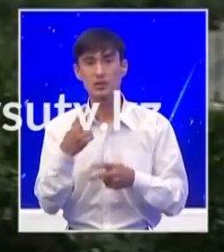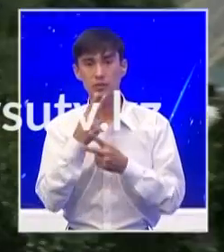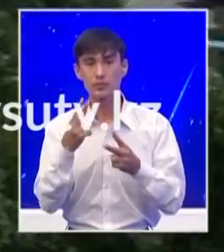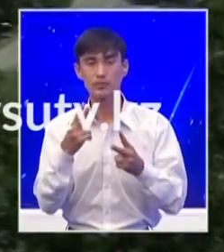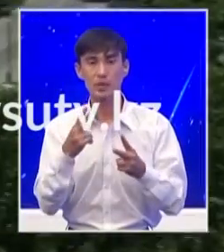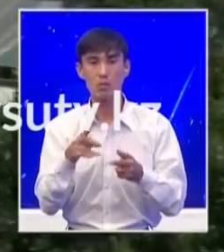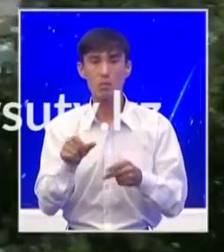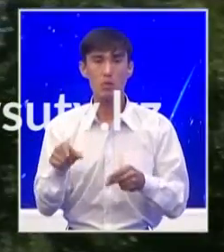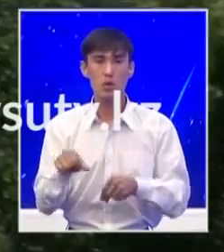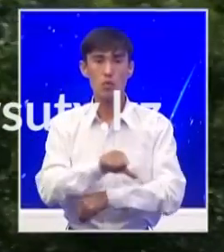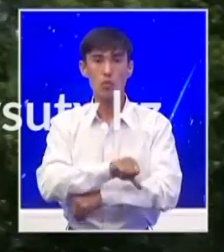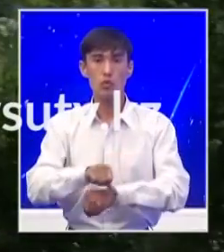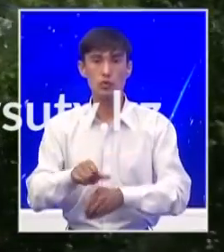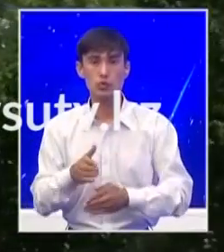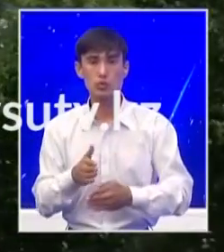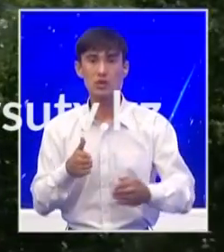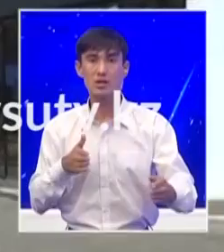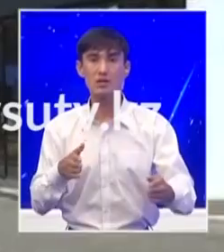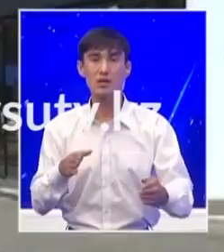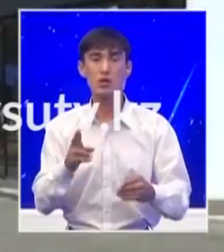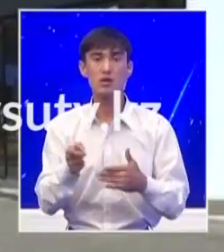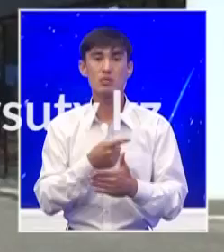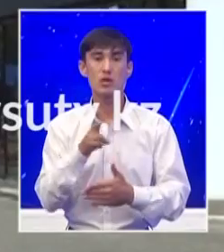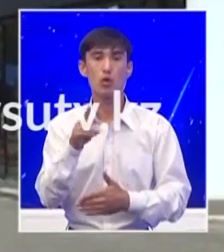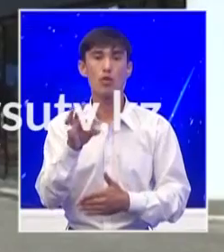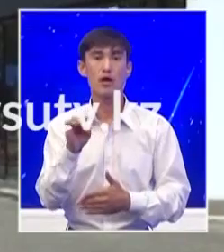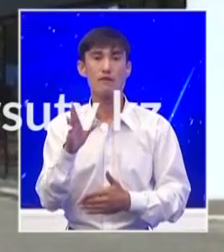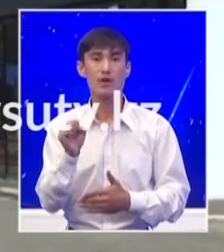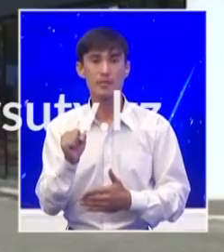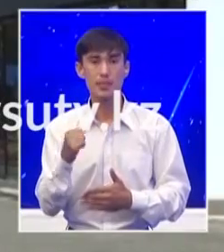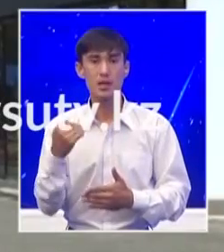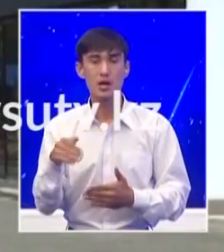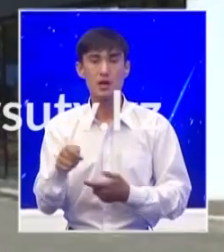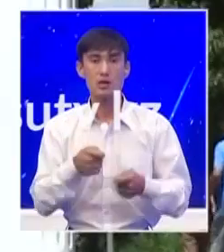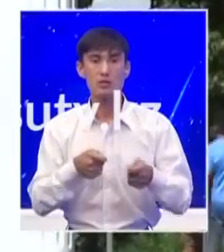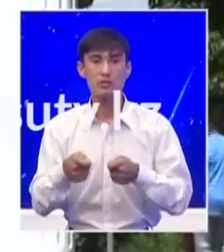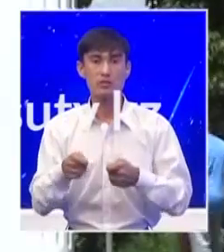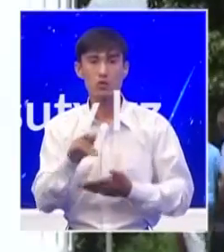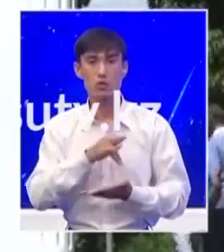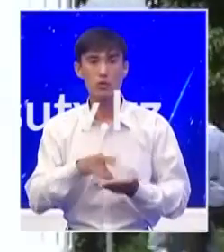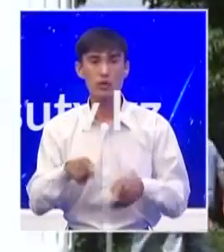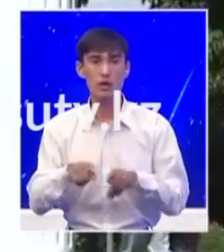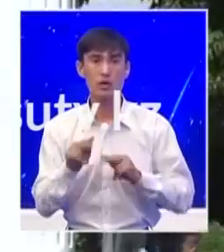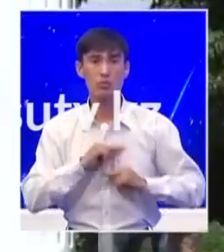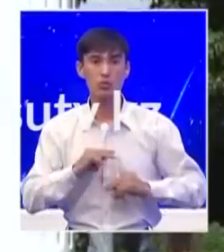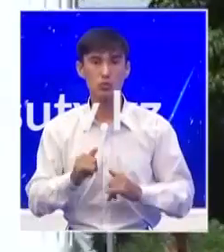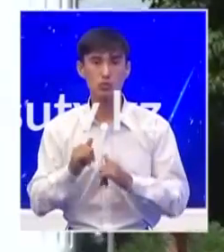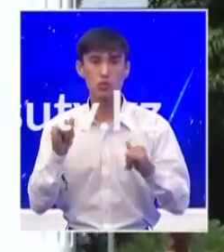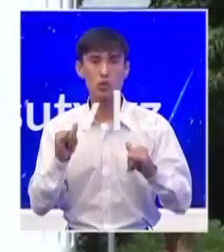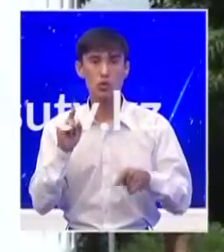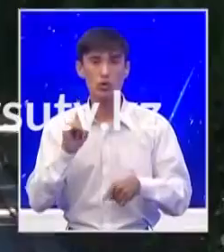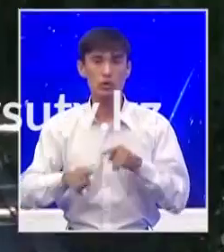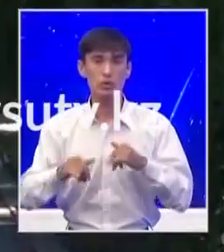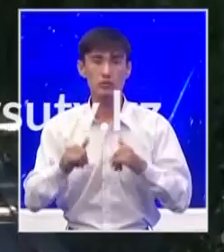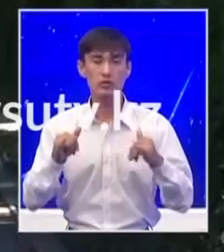самых протяженных улиц мира – улице имени Кунаева. По мнению руководства города, такая работа позволит ускорить развитие отрасли туризма, что,